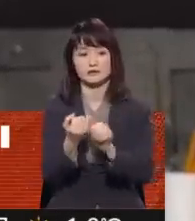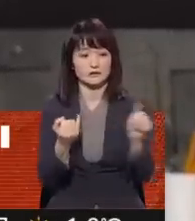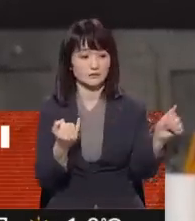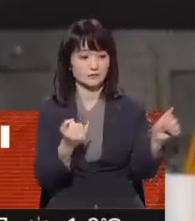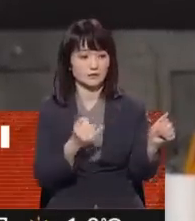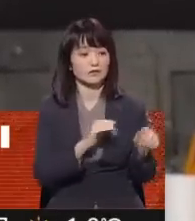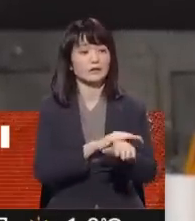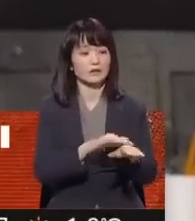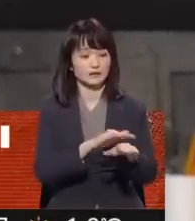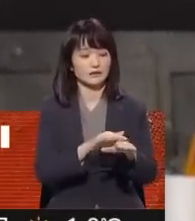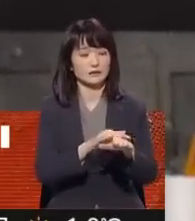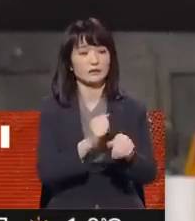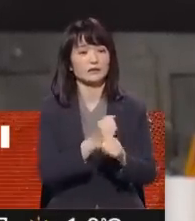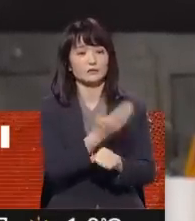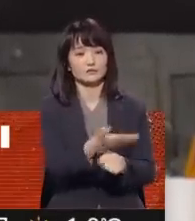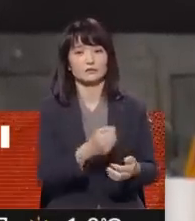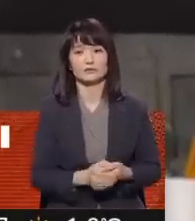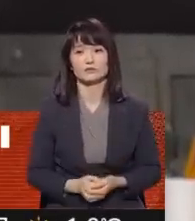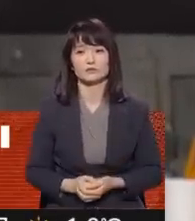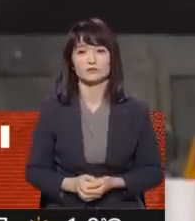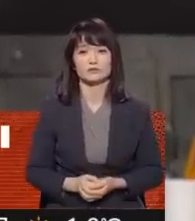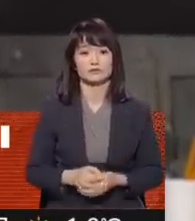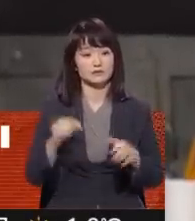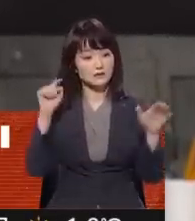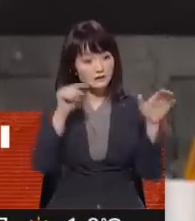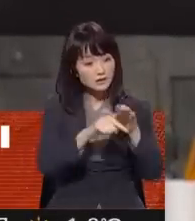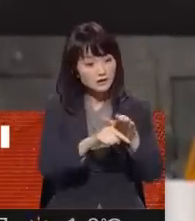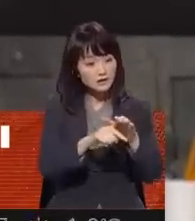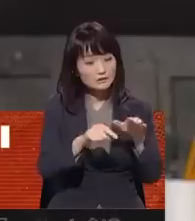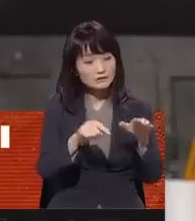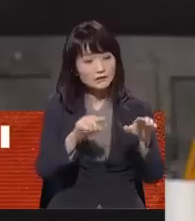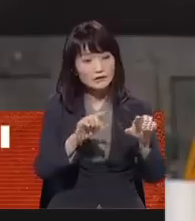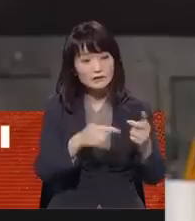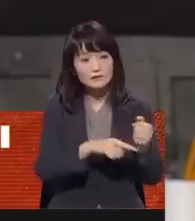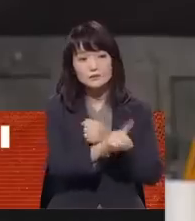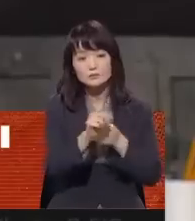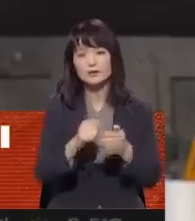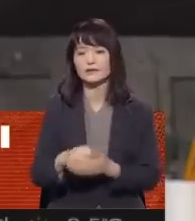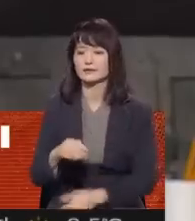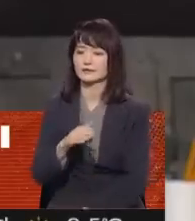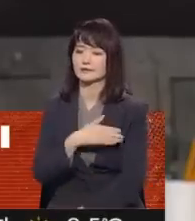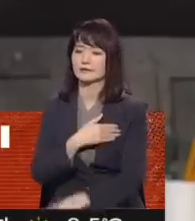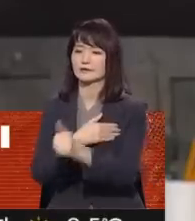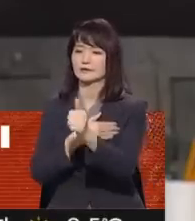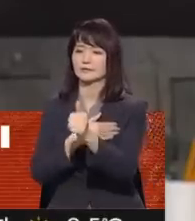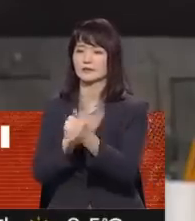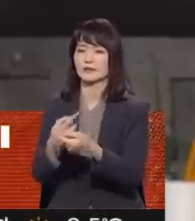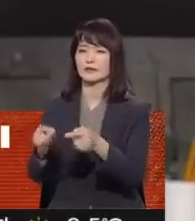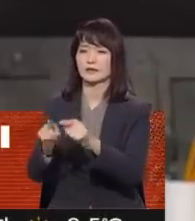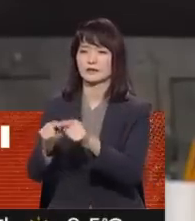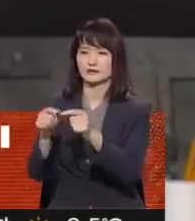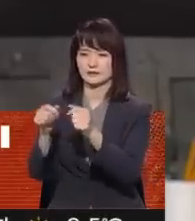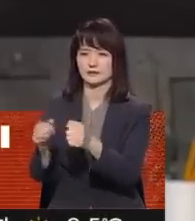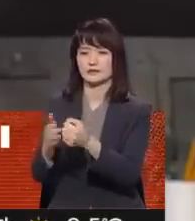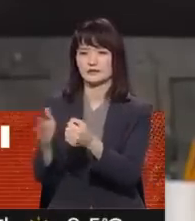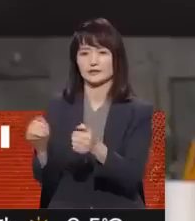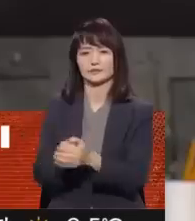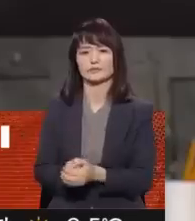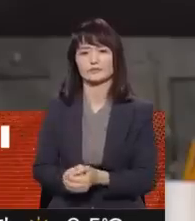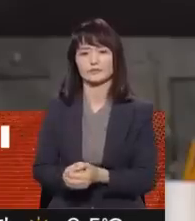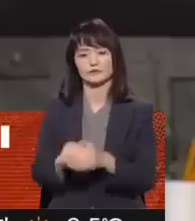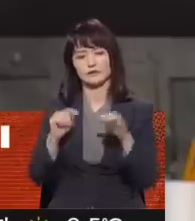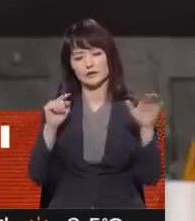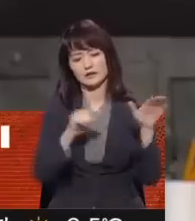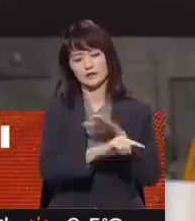안 왔지 않습니까 그 여자가 안 온 이유가 있어요이 상간나무하고 같이 있으니까 알았다는 거야 이거는 엄마로서는 도저히 이해가 안